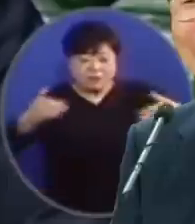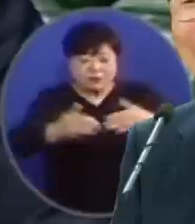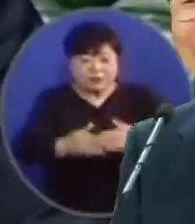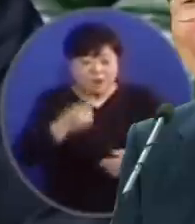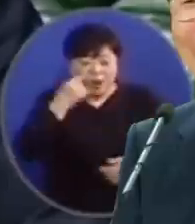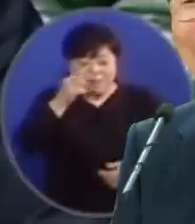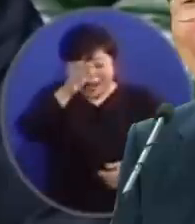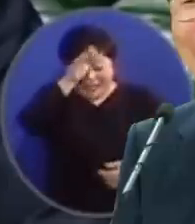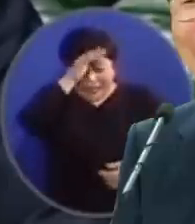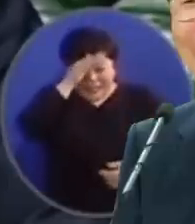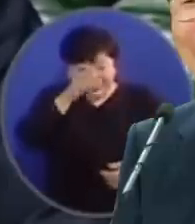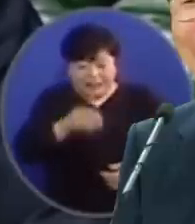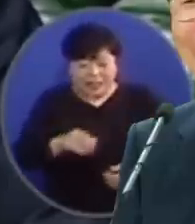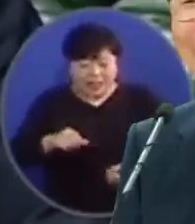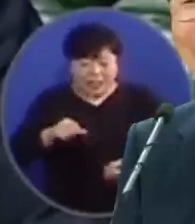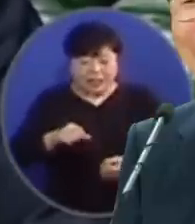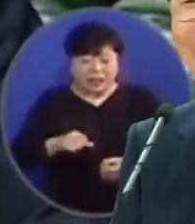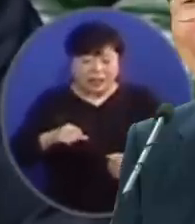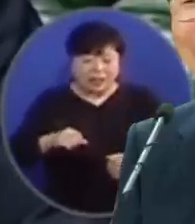암탉에 달라들지 못합니다.